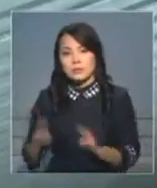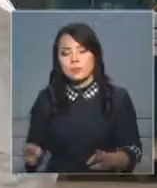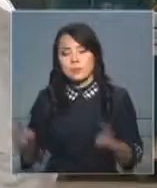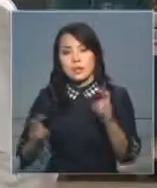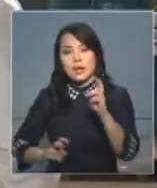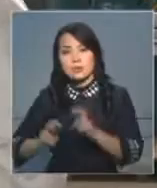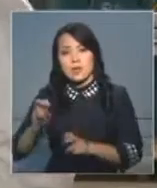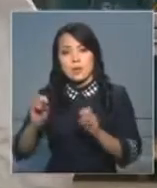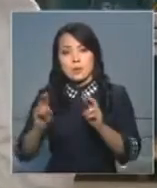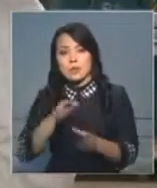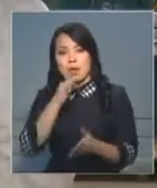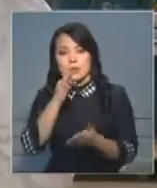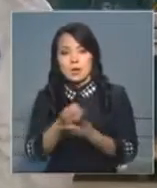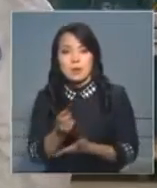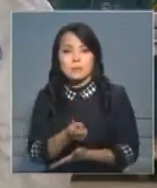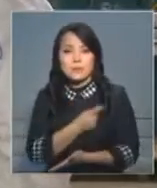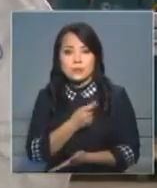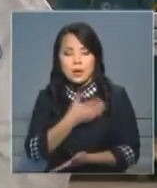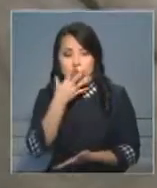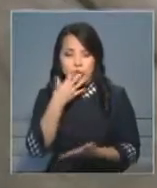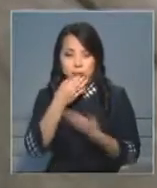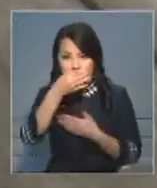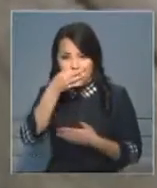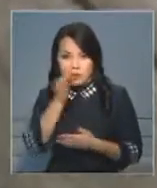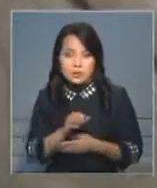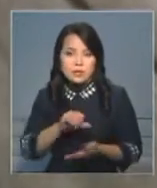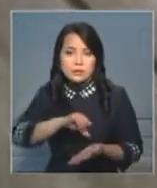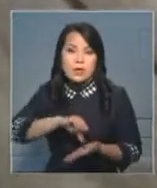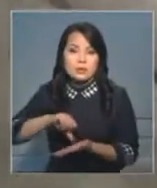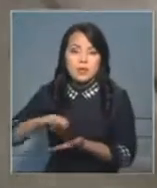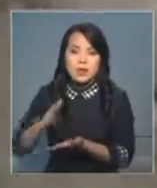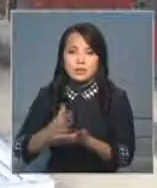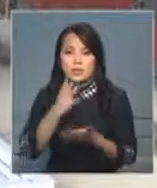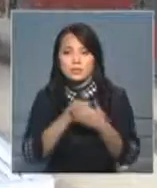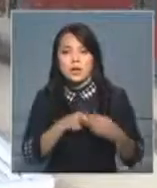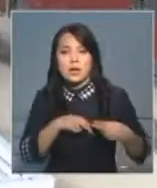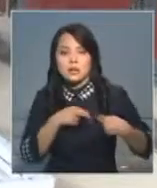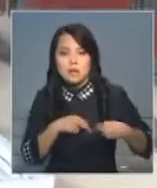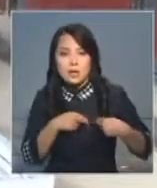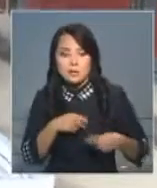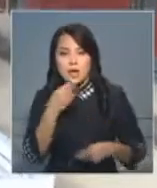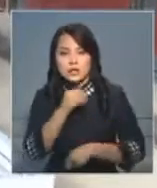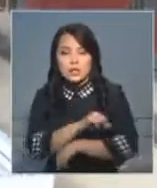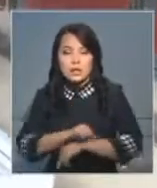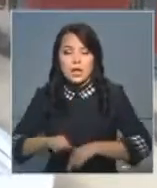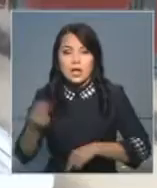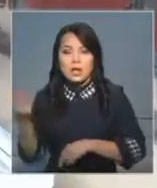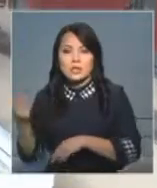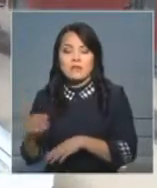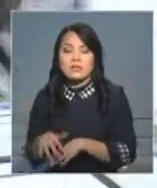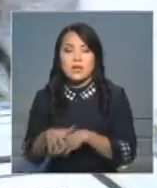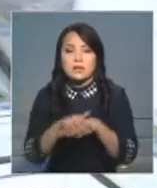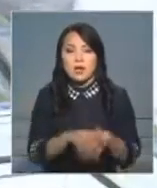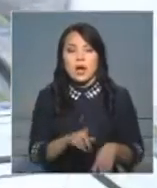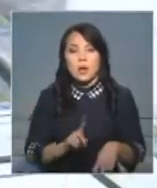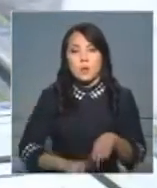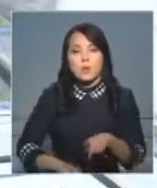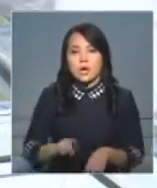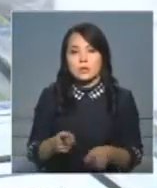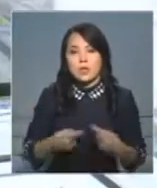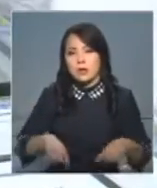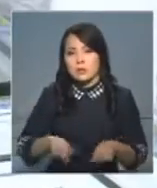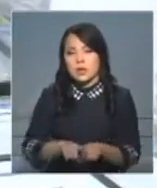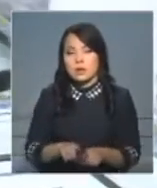өз ісінің нағыз шеберлері. Себебі бұларға теңіз кенішінде еңбек етіп жатқан шетелдік инвесторлар да, отандық мердігерлер